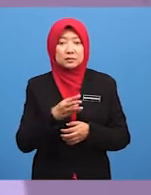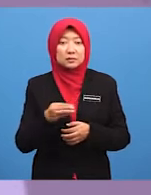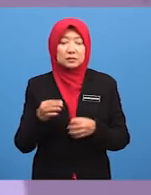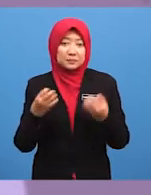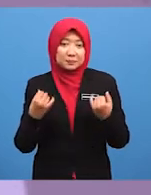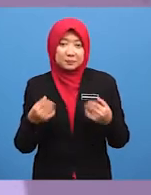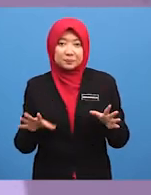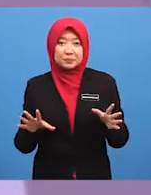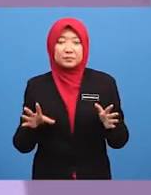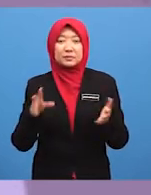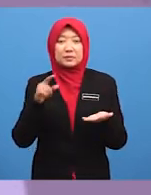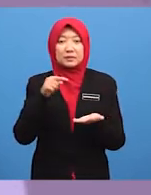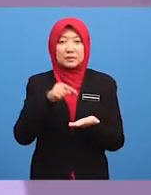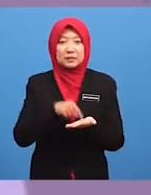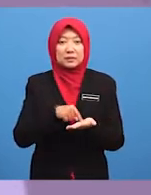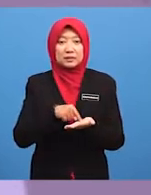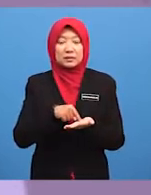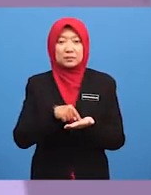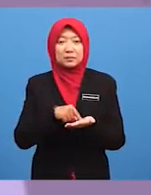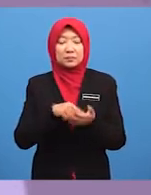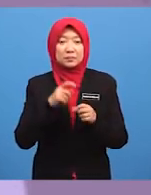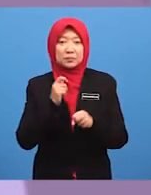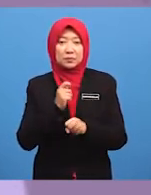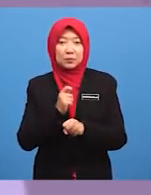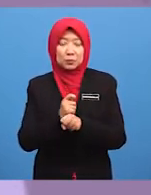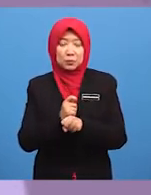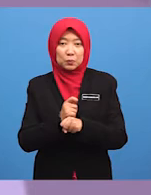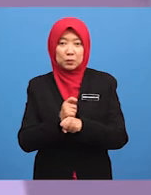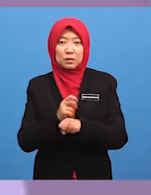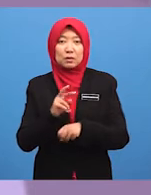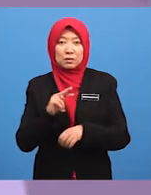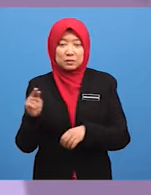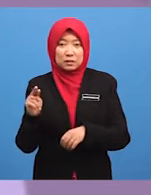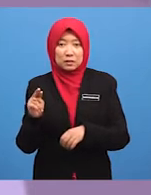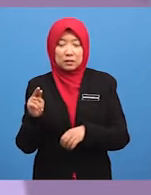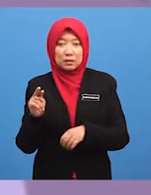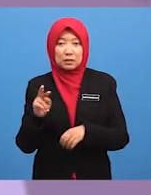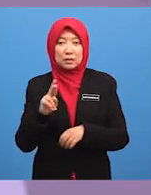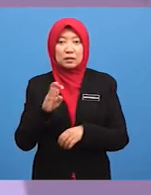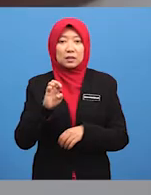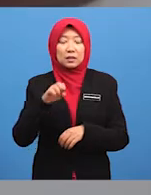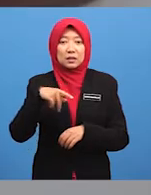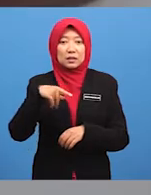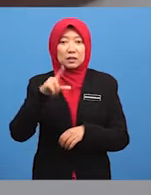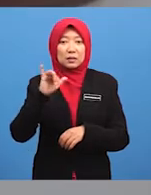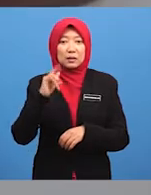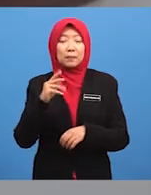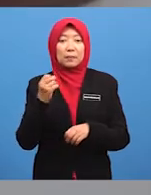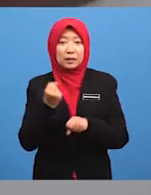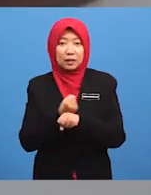Tada! Ini merupakan tugasan replika batu bersurat.